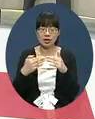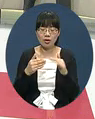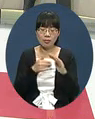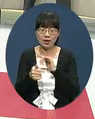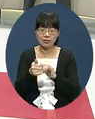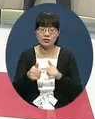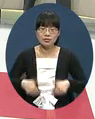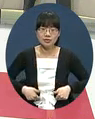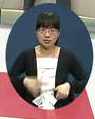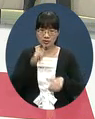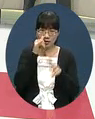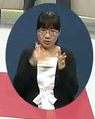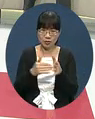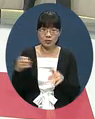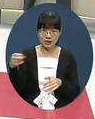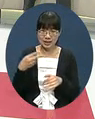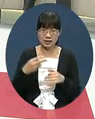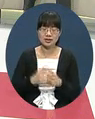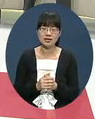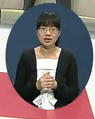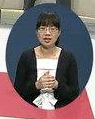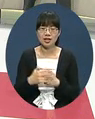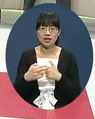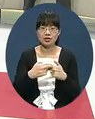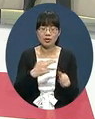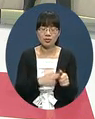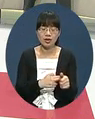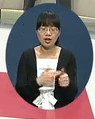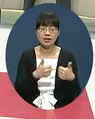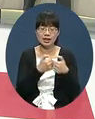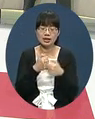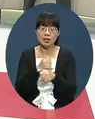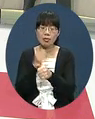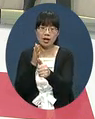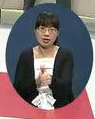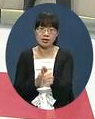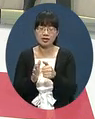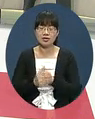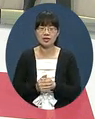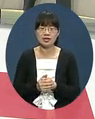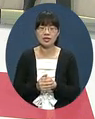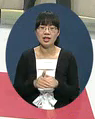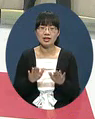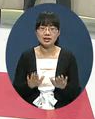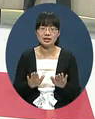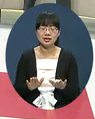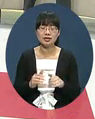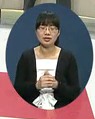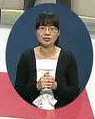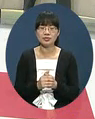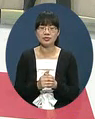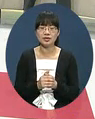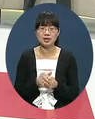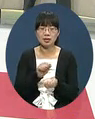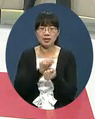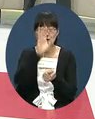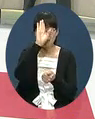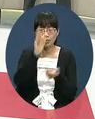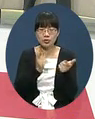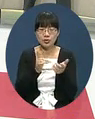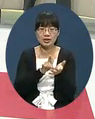방문하셔야 되고 다시 이제 주치의하고 상담을 하시는 게 좋겠고요. 그리고 항히스타민제나 면역조절제 이런